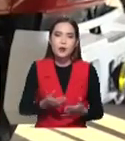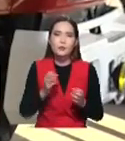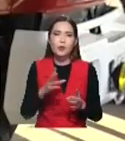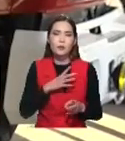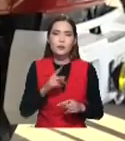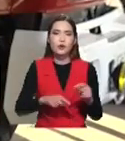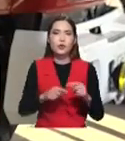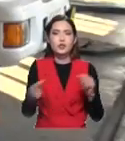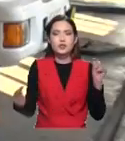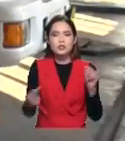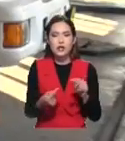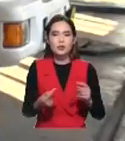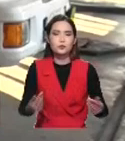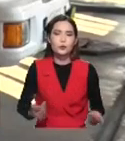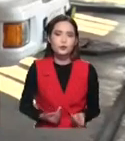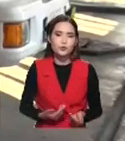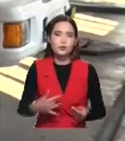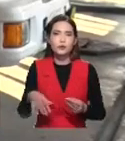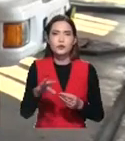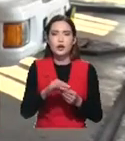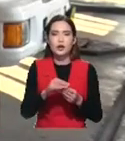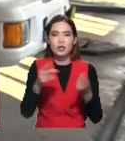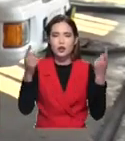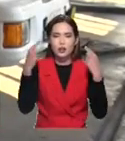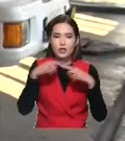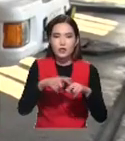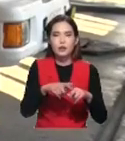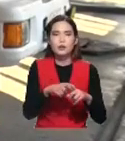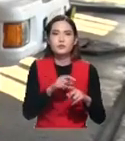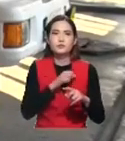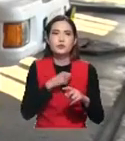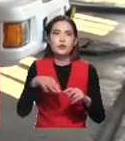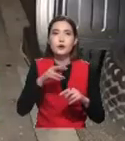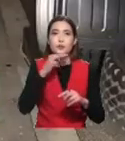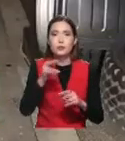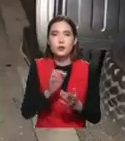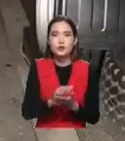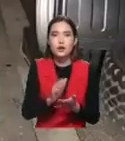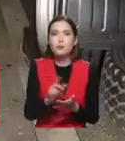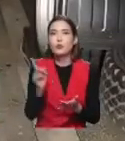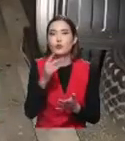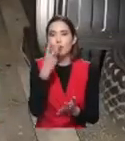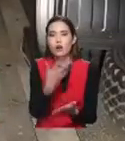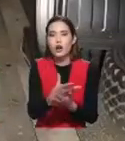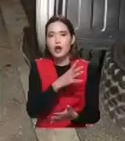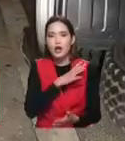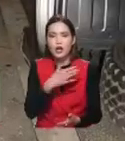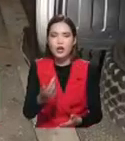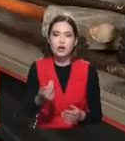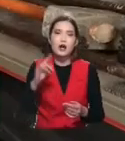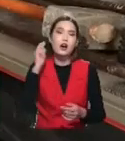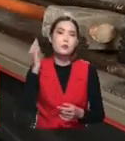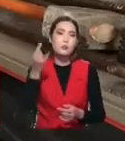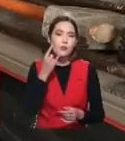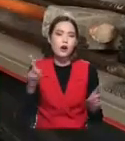патриотические чувства к родине, к работе. И знали, чем мы занимаемся здесь. Для павлодарцев минувшее лето, к